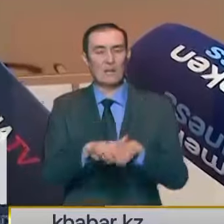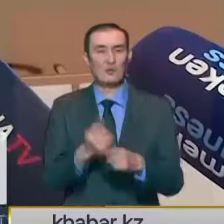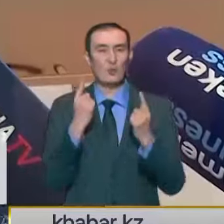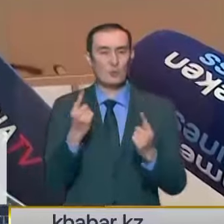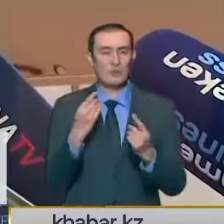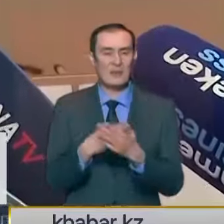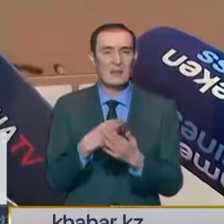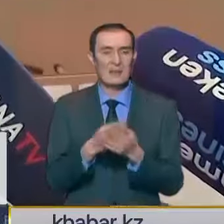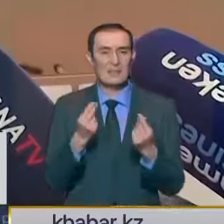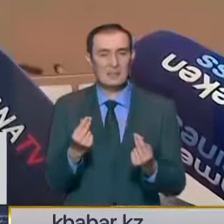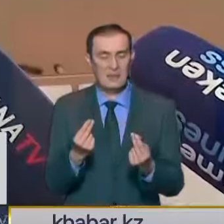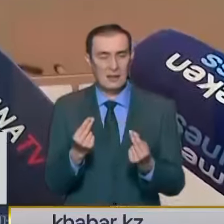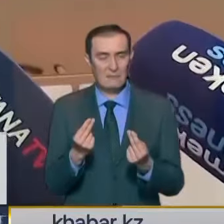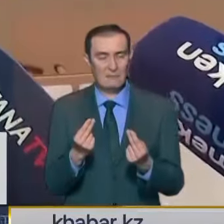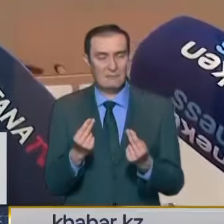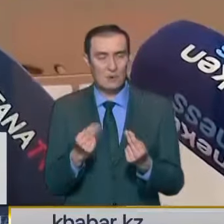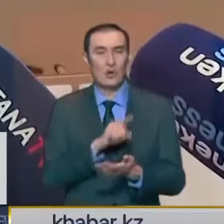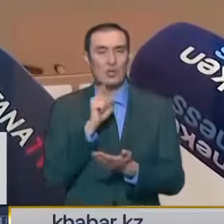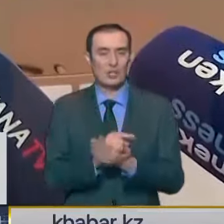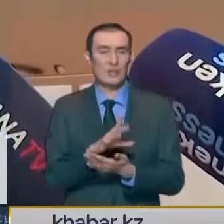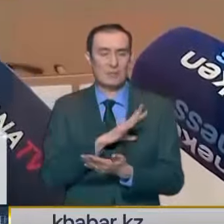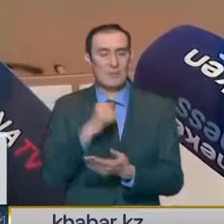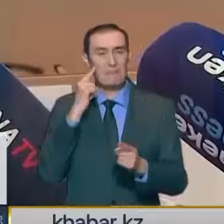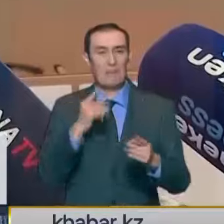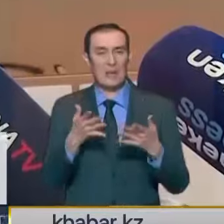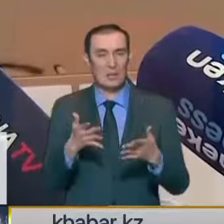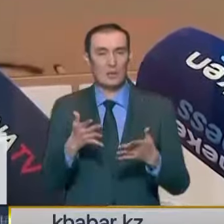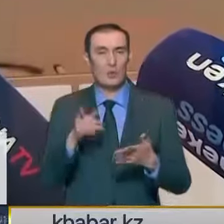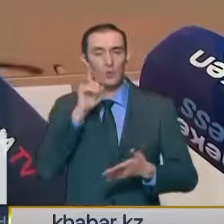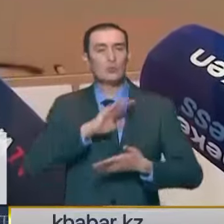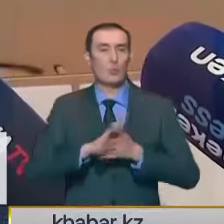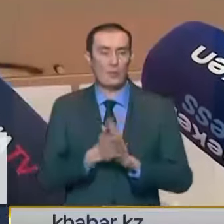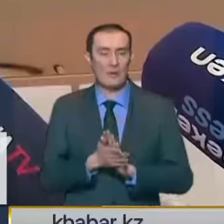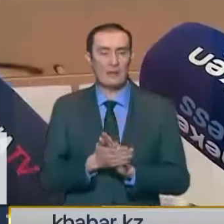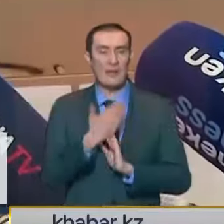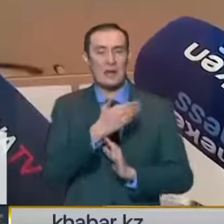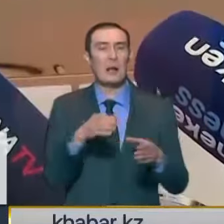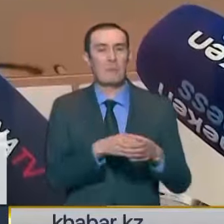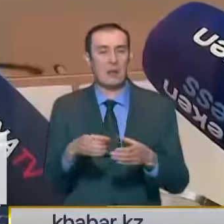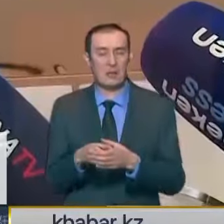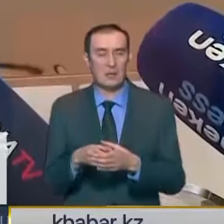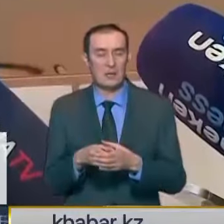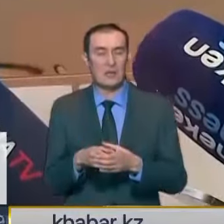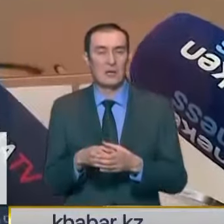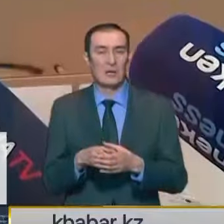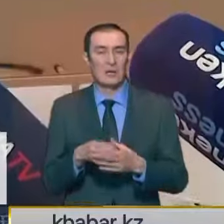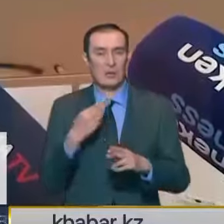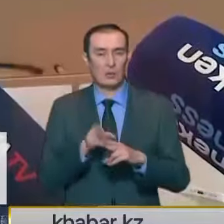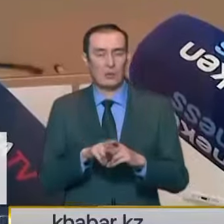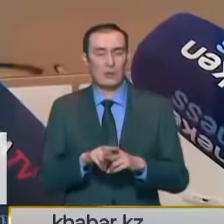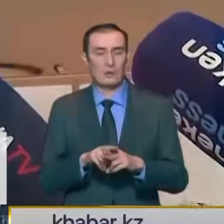большие средства то должны быть понятные условия для инвесторов обозначенные